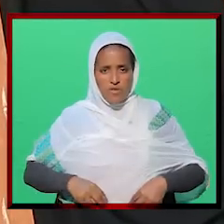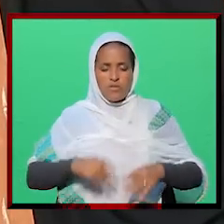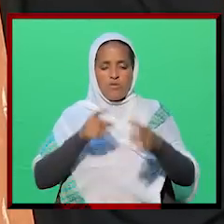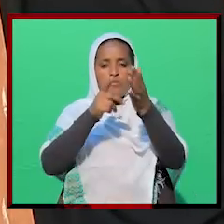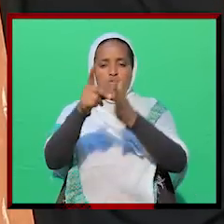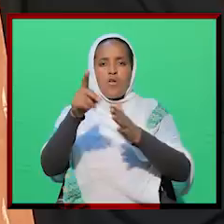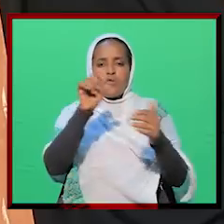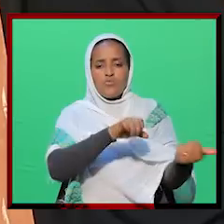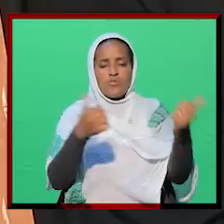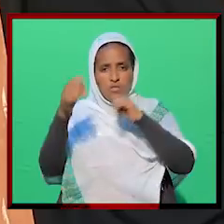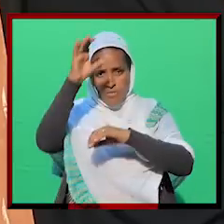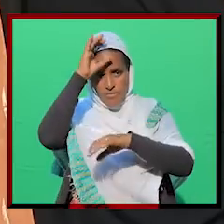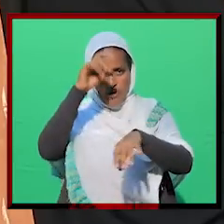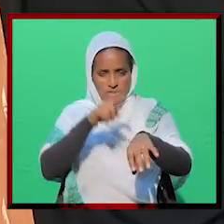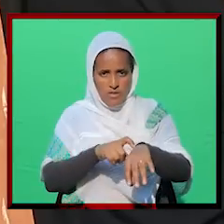ይሄ ማለት